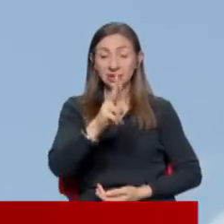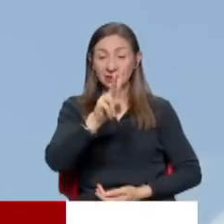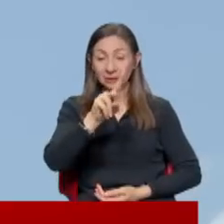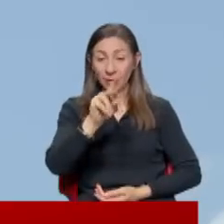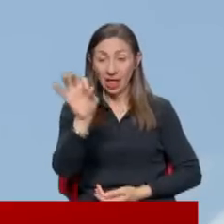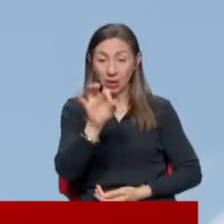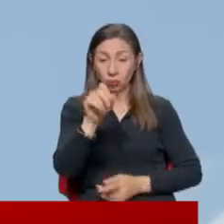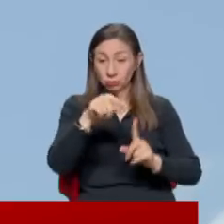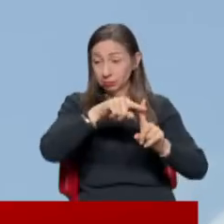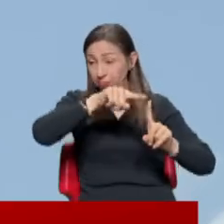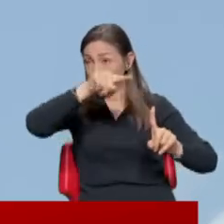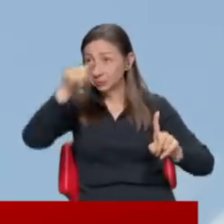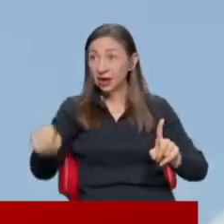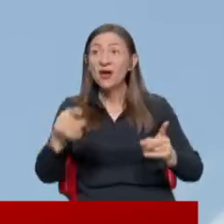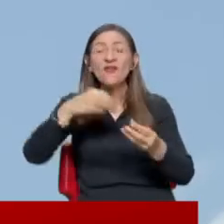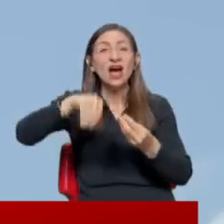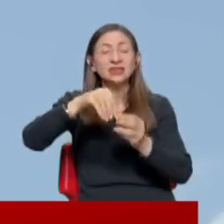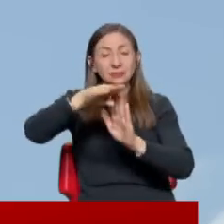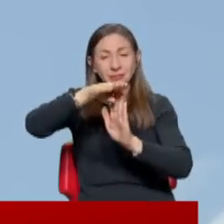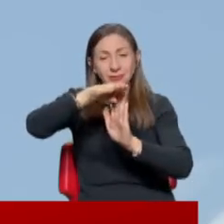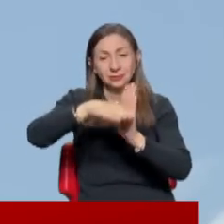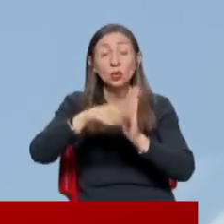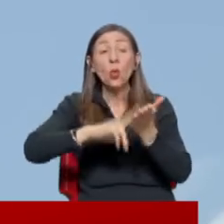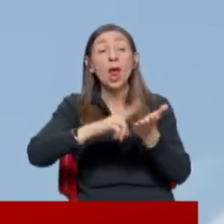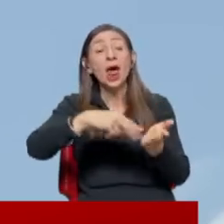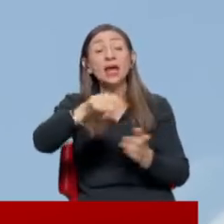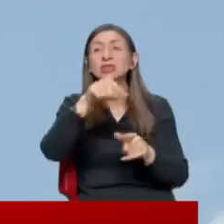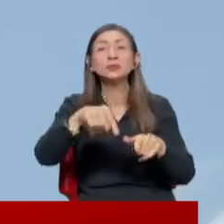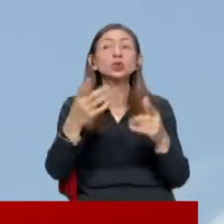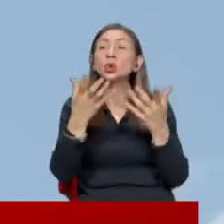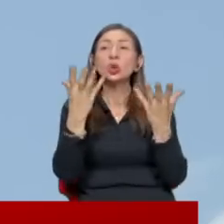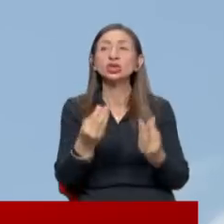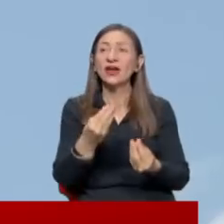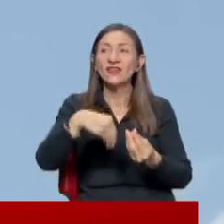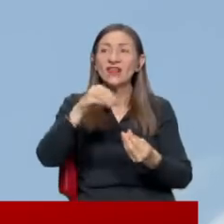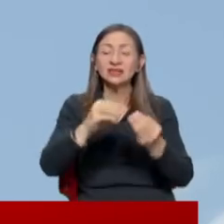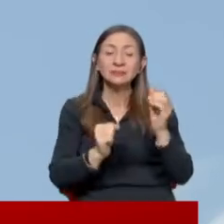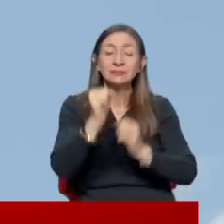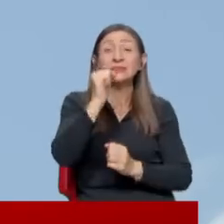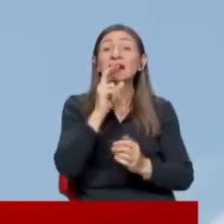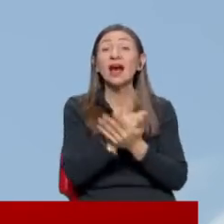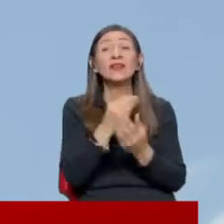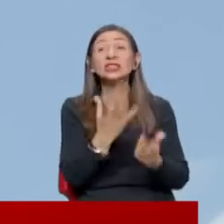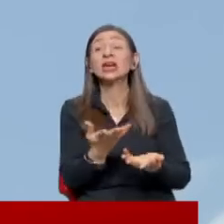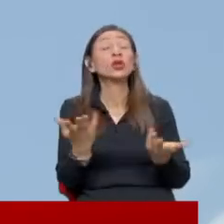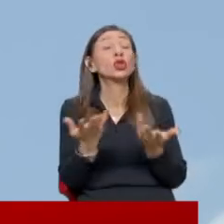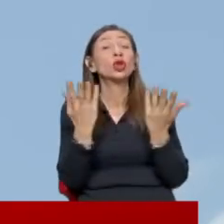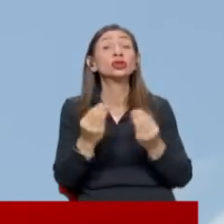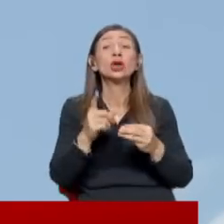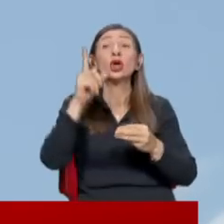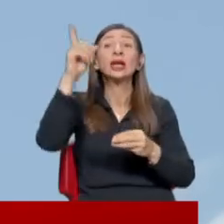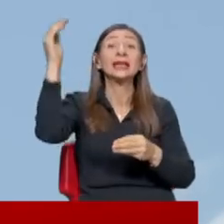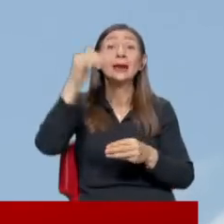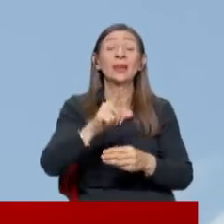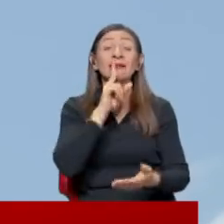2021'in Eylül ayından bu yana faiz indirimlerini yapan üyeler şimdi ne olacak da faiz arttırmaya karar verecekler? Ne olacak da göklerden